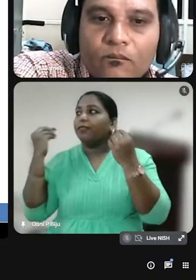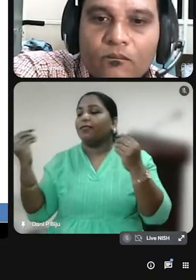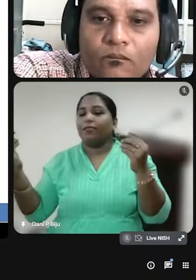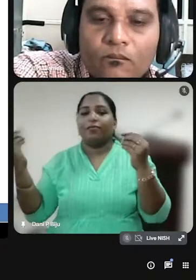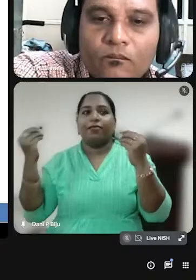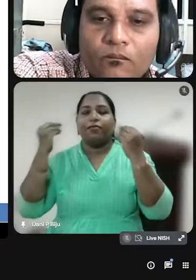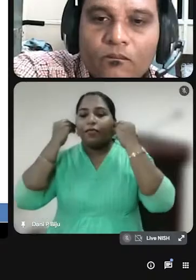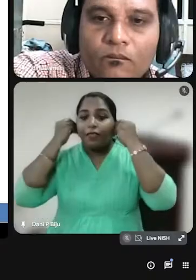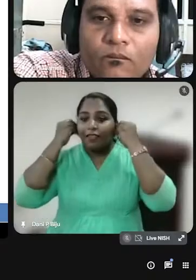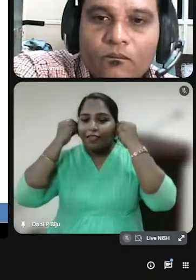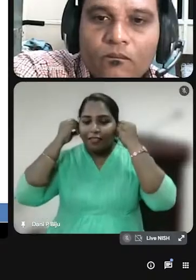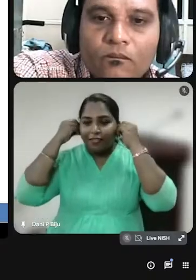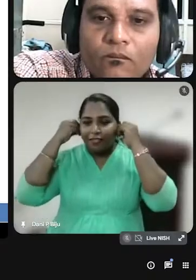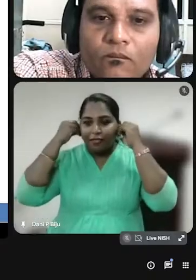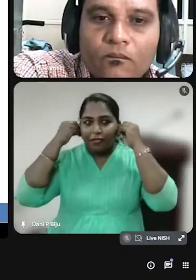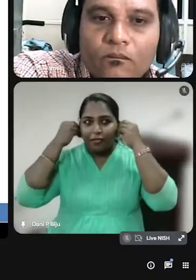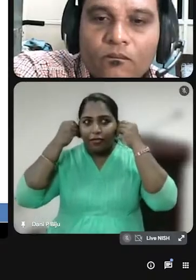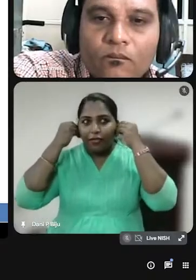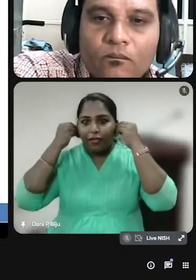ഇപ്പോൾ നമ്മൾ ഡിസ്കഷൻ